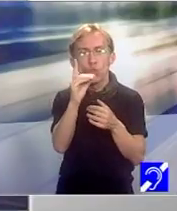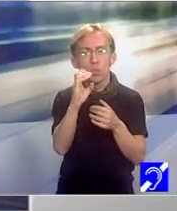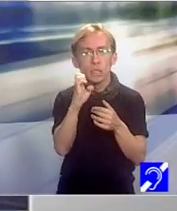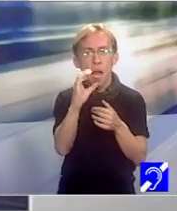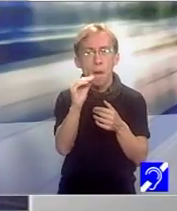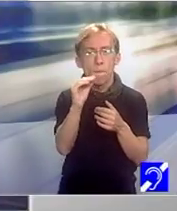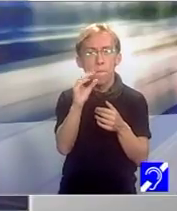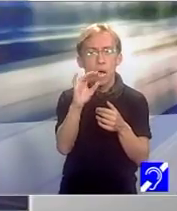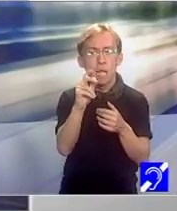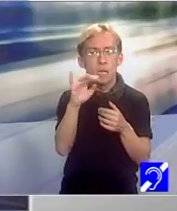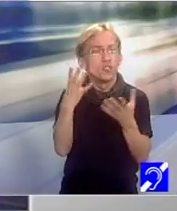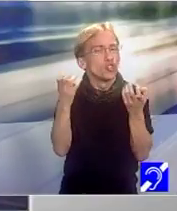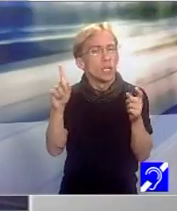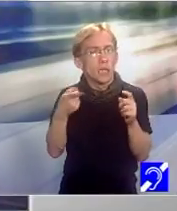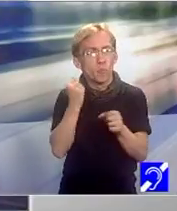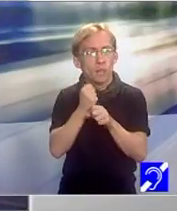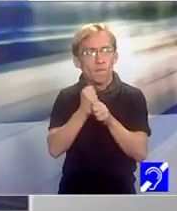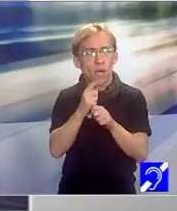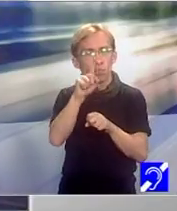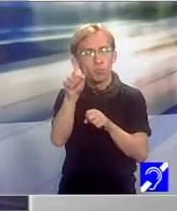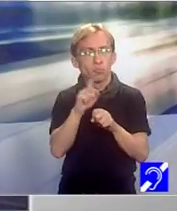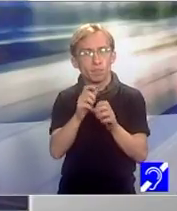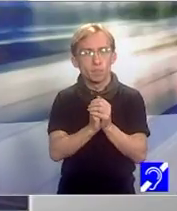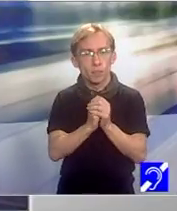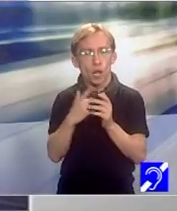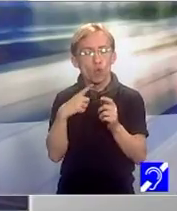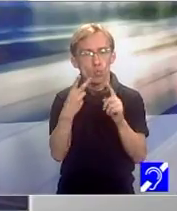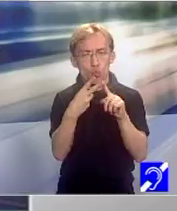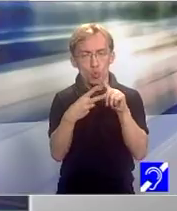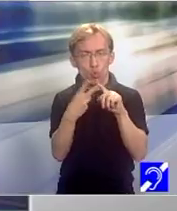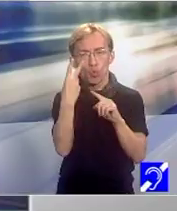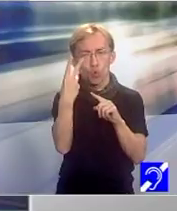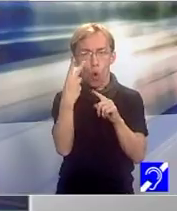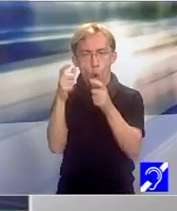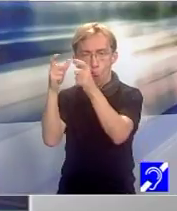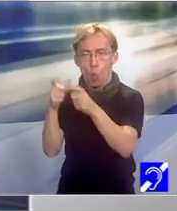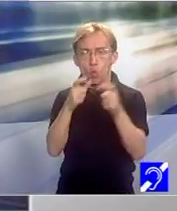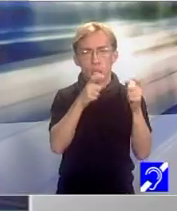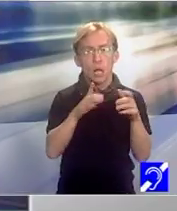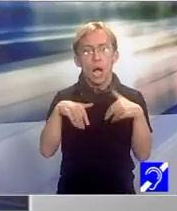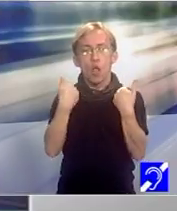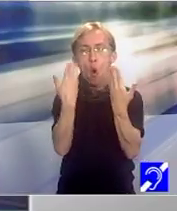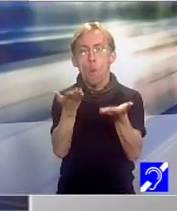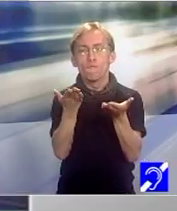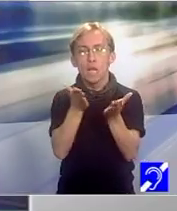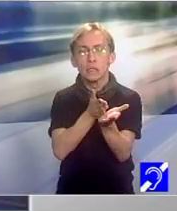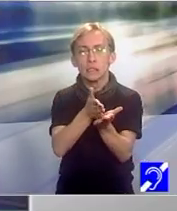facă? Sunt, din câte știu eu, cel puțin două unități care oferă servicii pentru